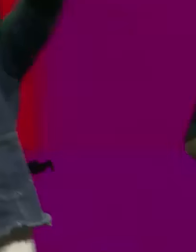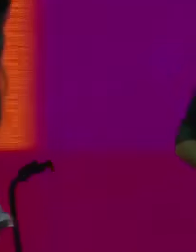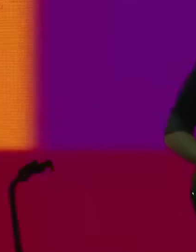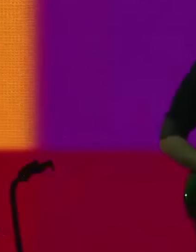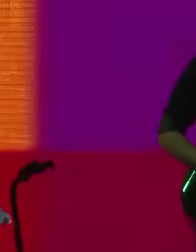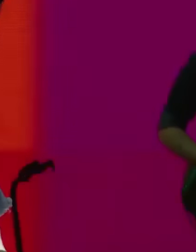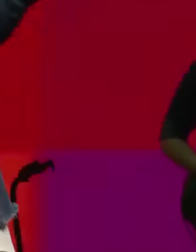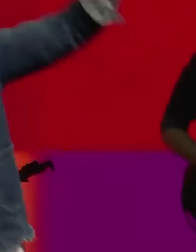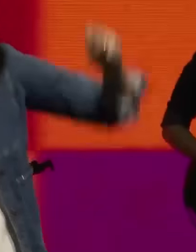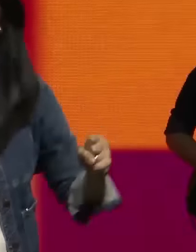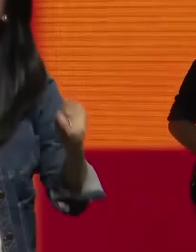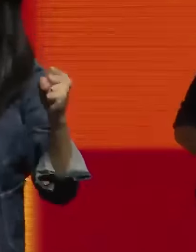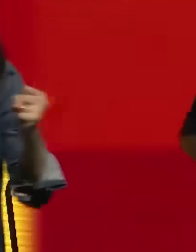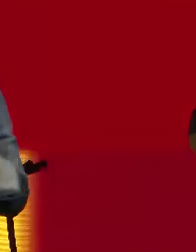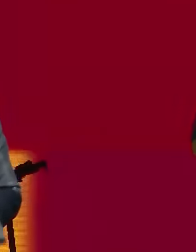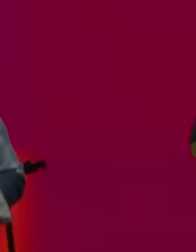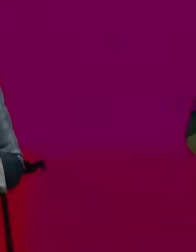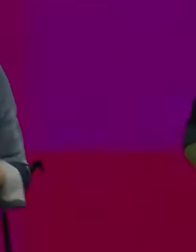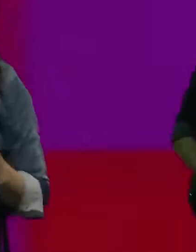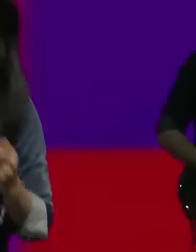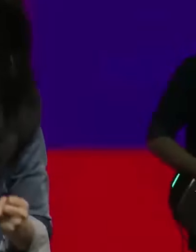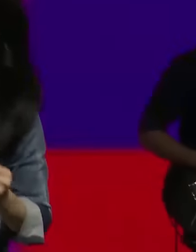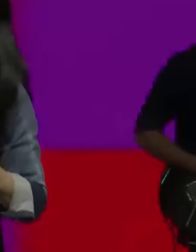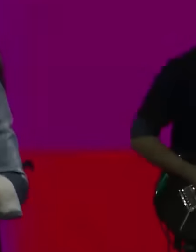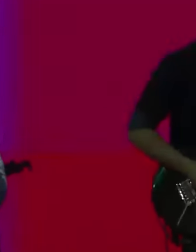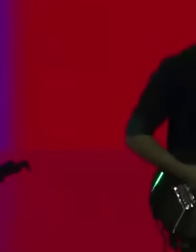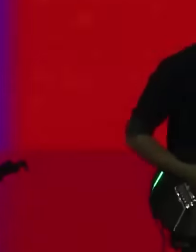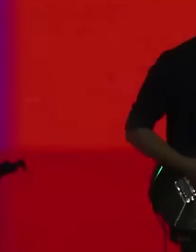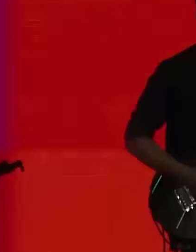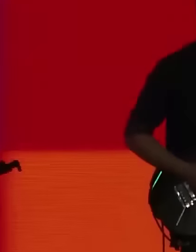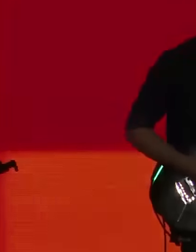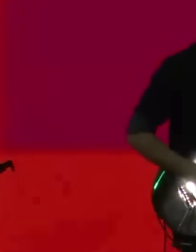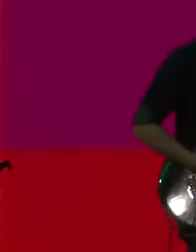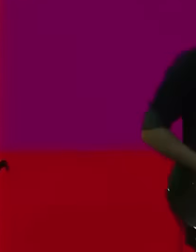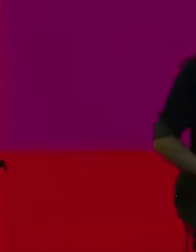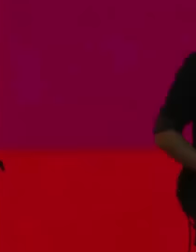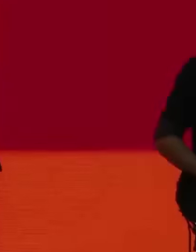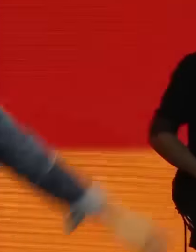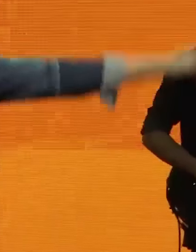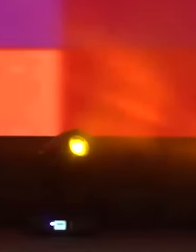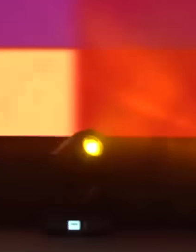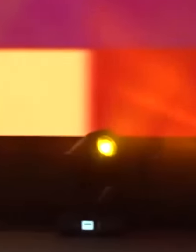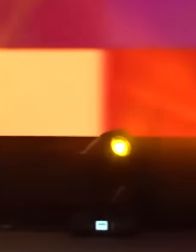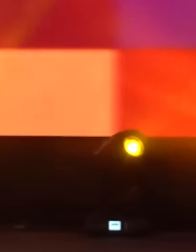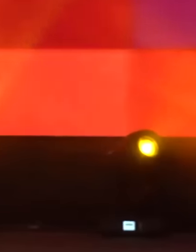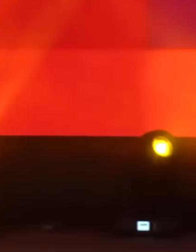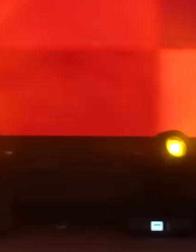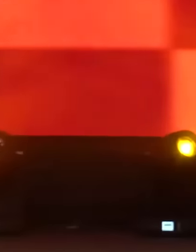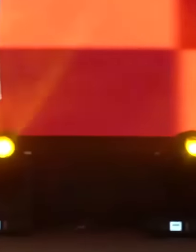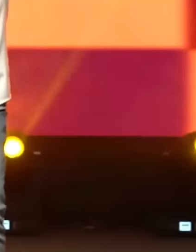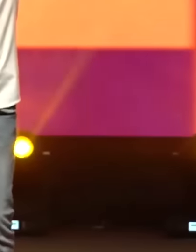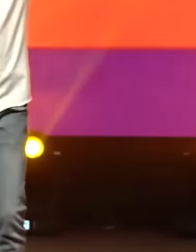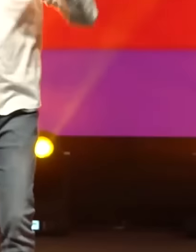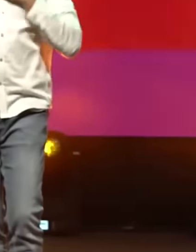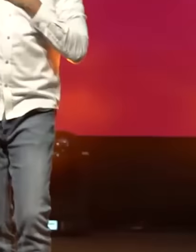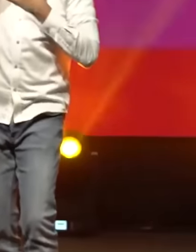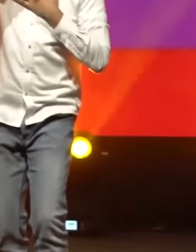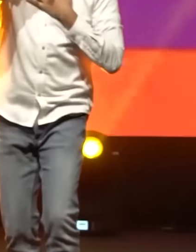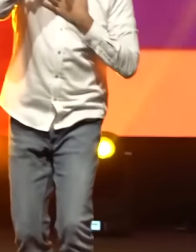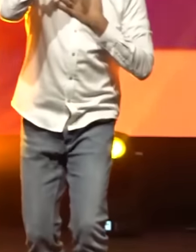Kami bawa pujian, nyanyian kemenangan. Masuki